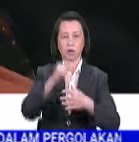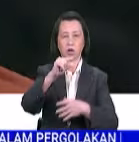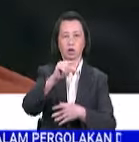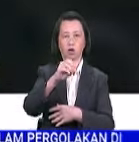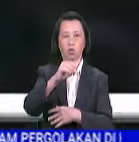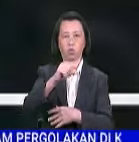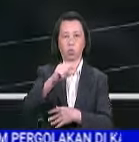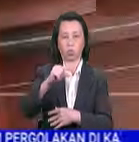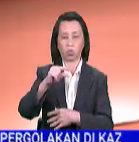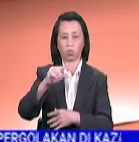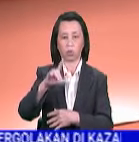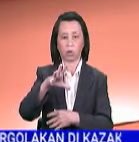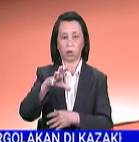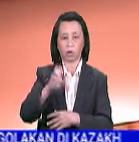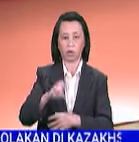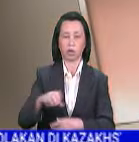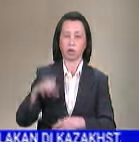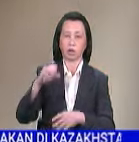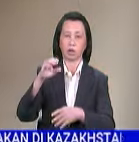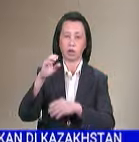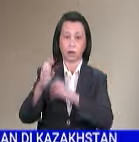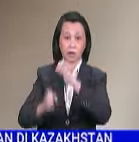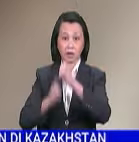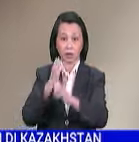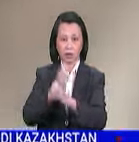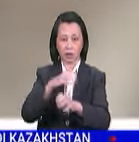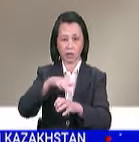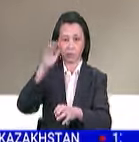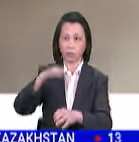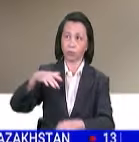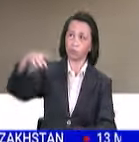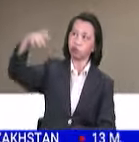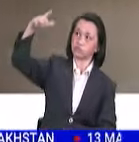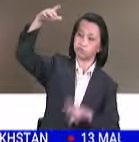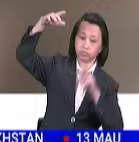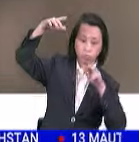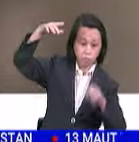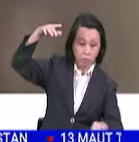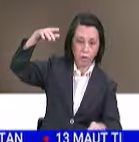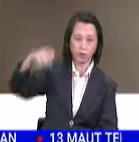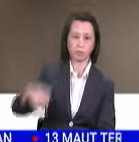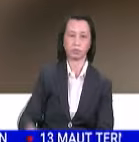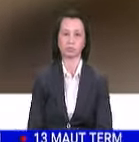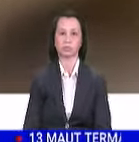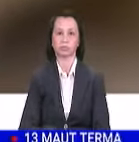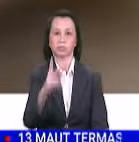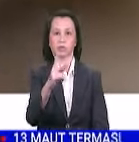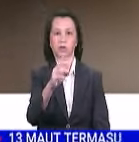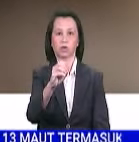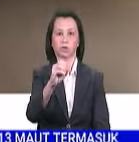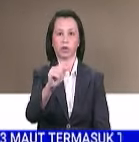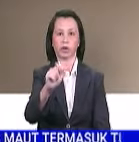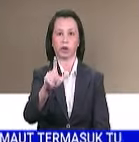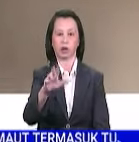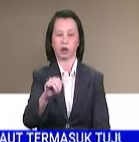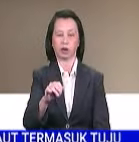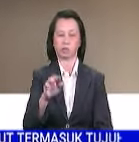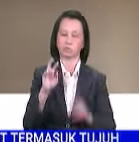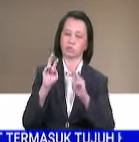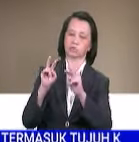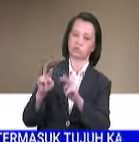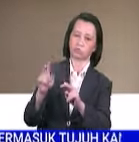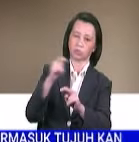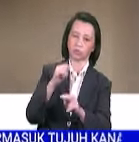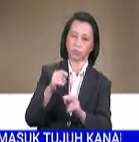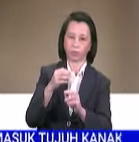Earth sebelum menerbangkan drone bagi merakam keunikannya. Seekor koala di Australia mencuri tumpuan